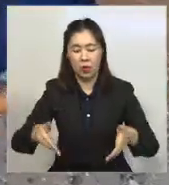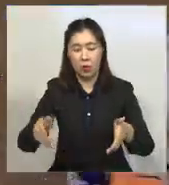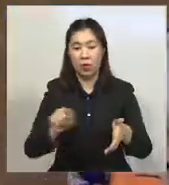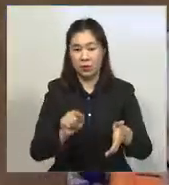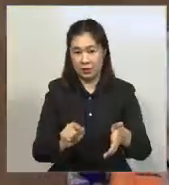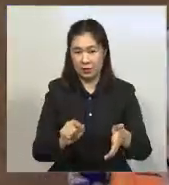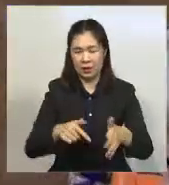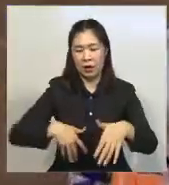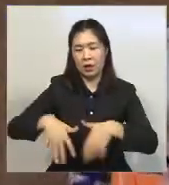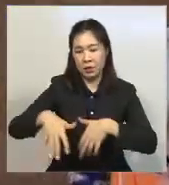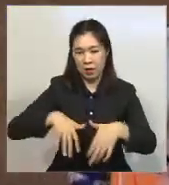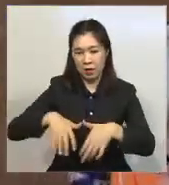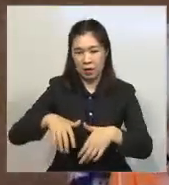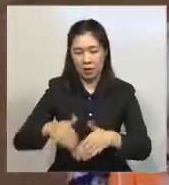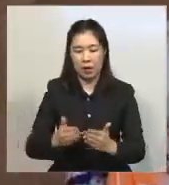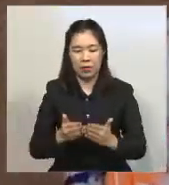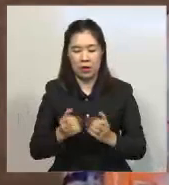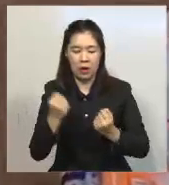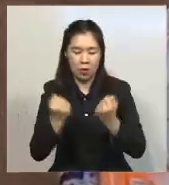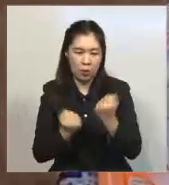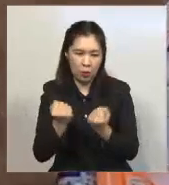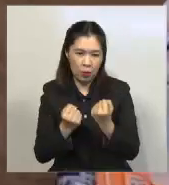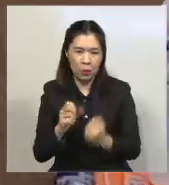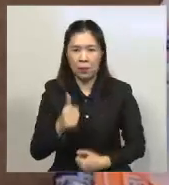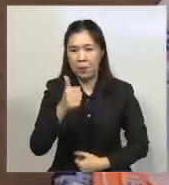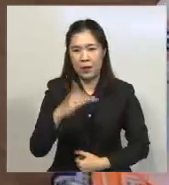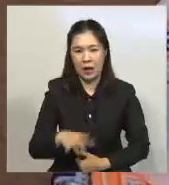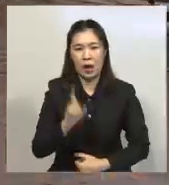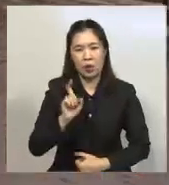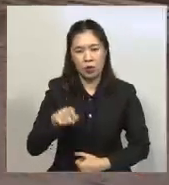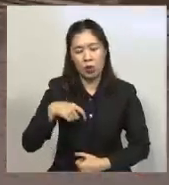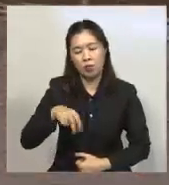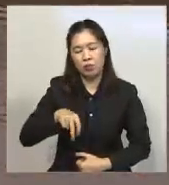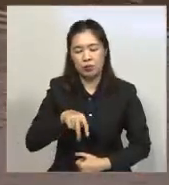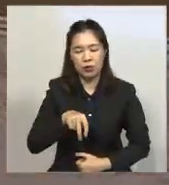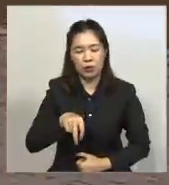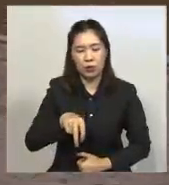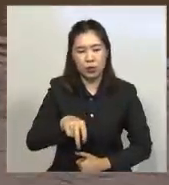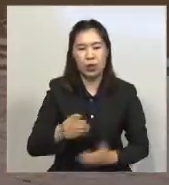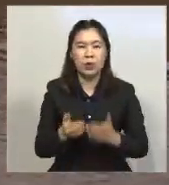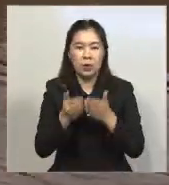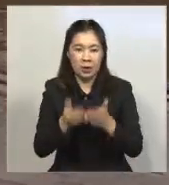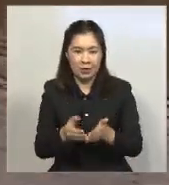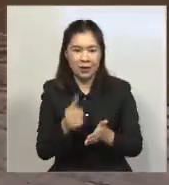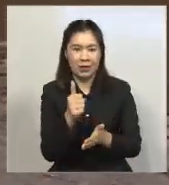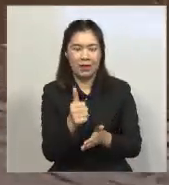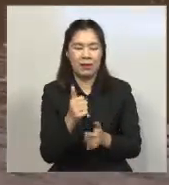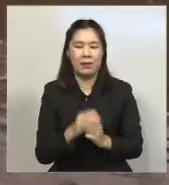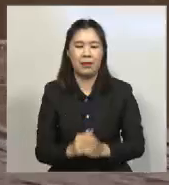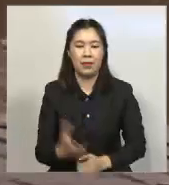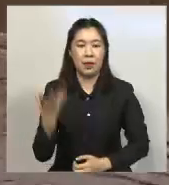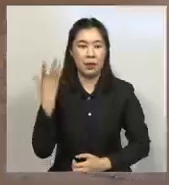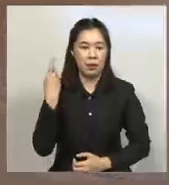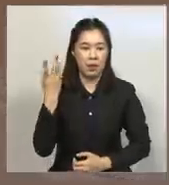ชาวบ้านไม่สามารถใช้รถสัญจรได้จำเป็นต้องเดินเท้าหรือนั่งเรือเข้าไปในบ้านของตนเองโดยเมื่อวานกระแ